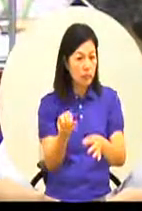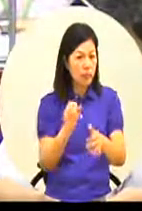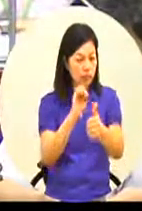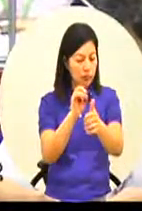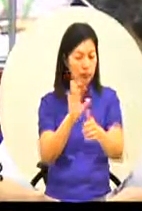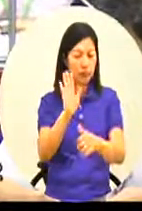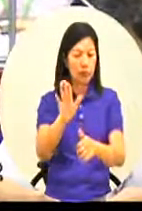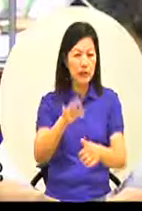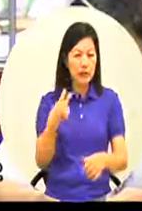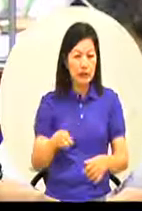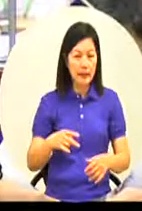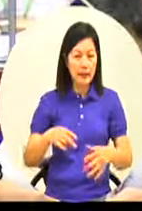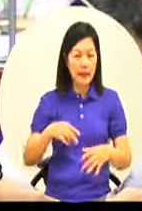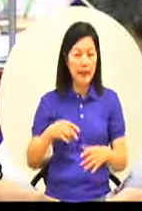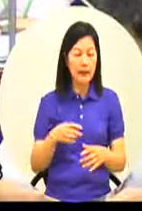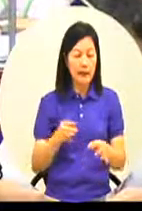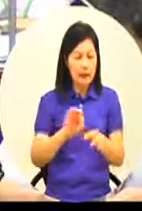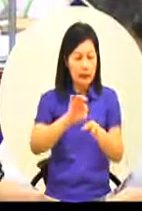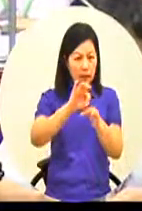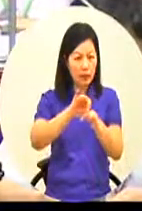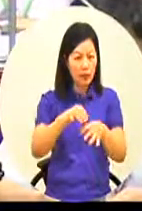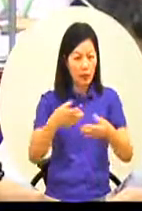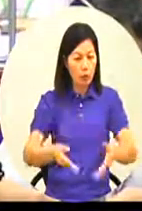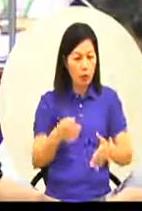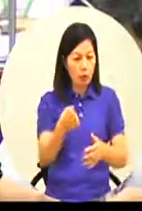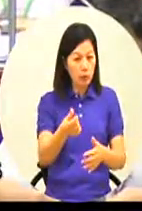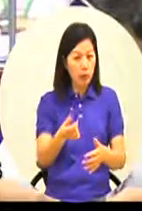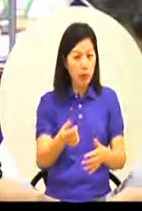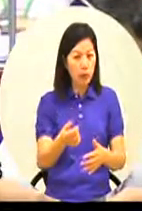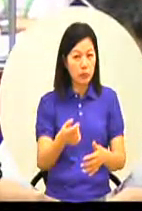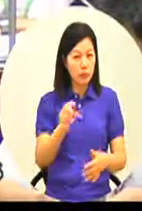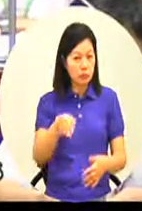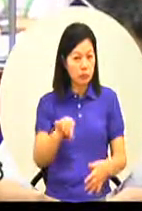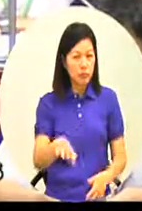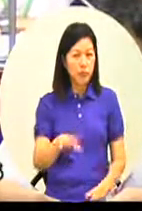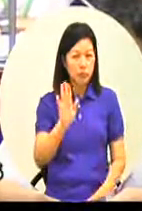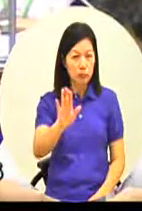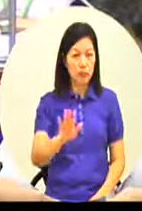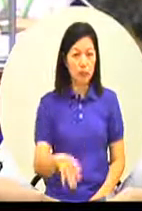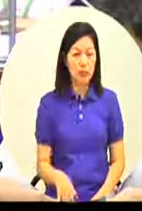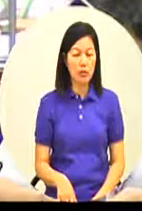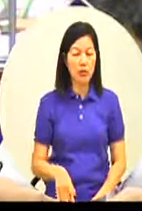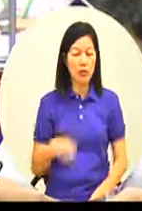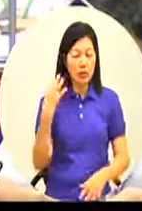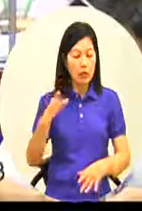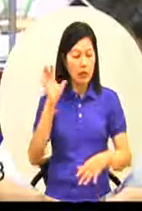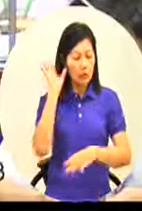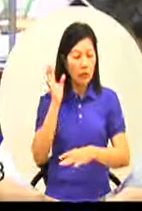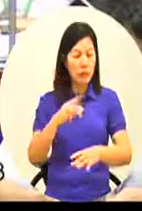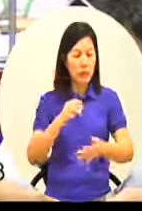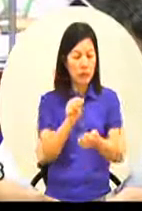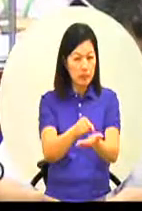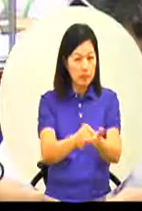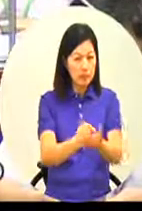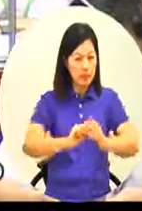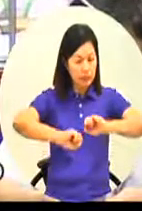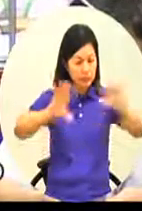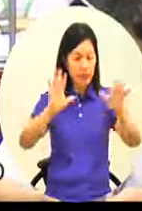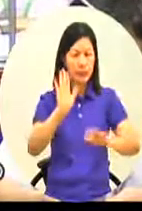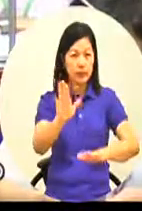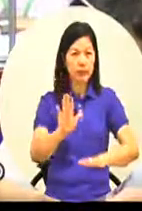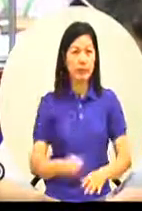整的范围的重点是放伫底，吼啊，所以这伫个新闻稿内底也交代甲足清楚。啊，只不过是